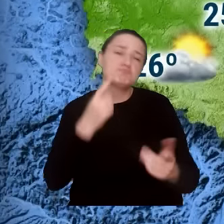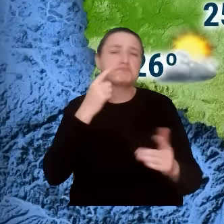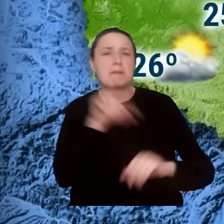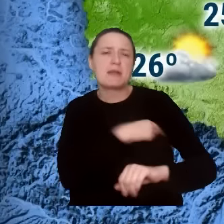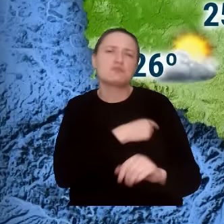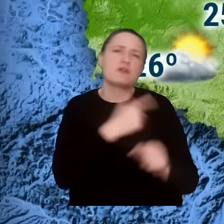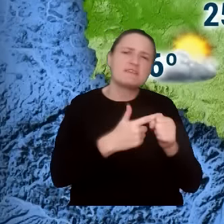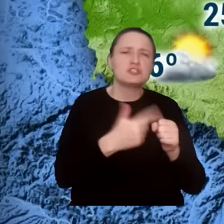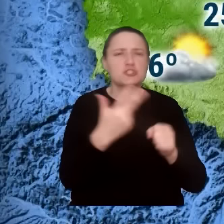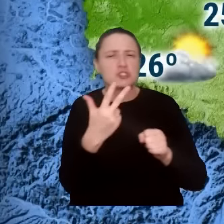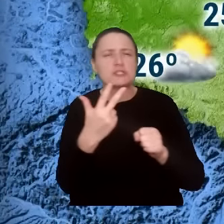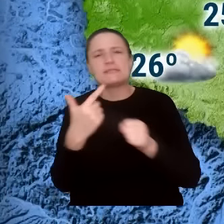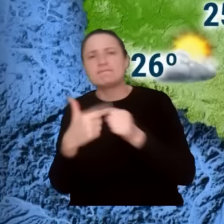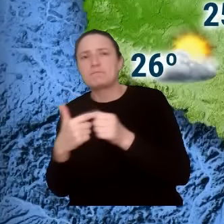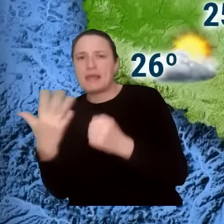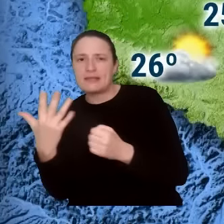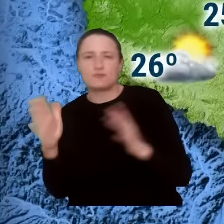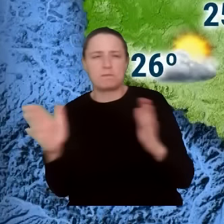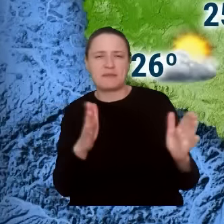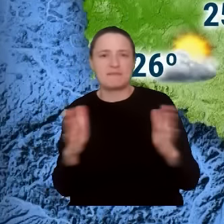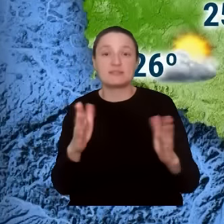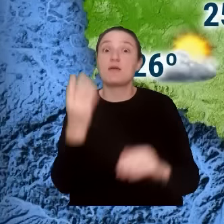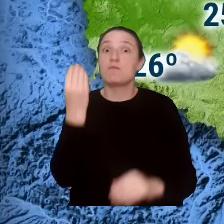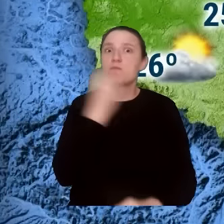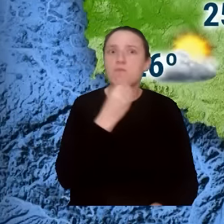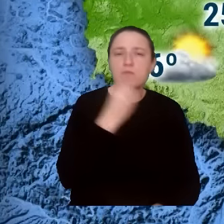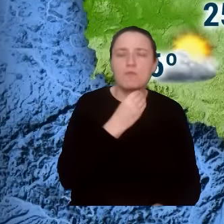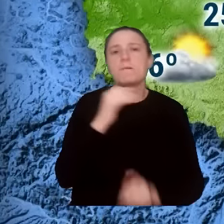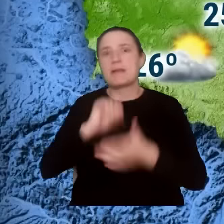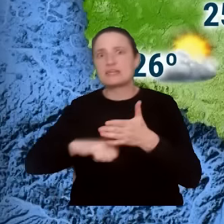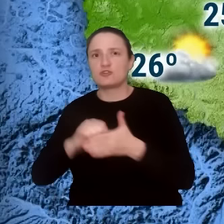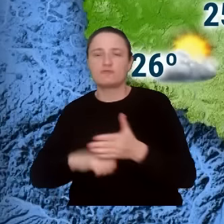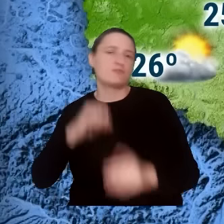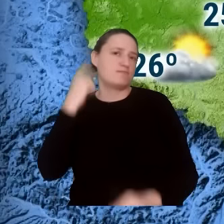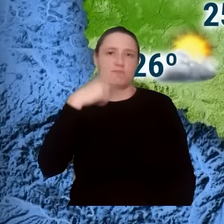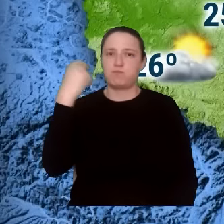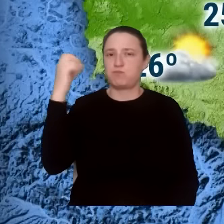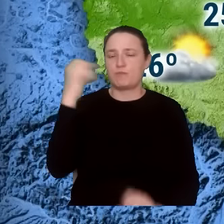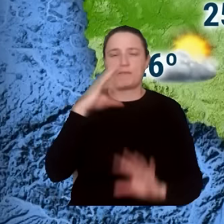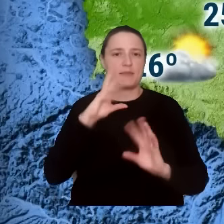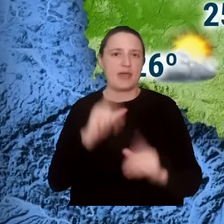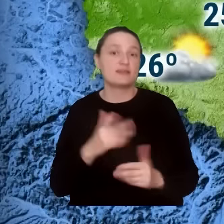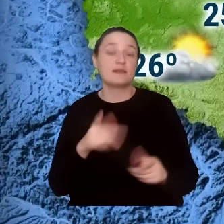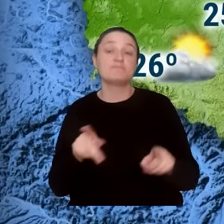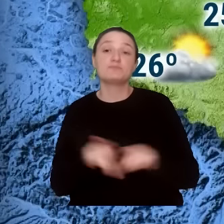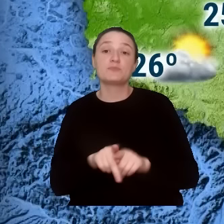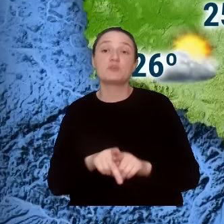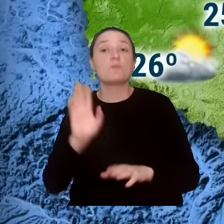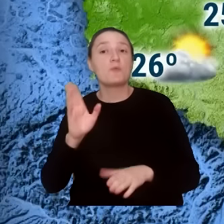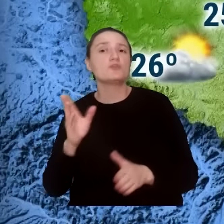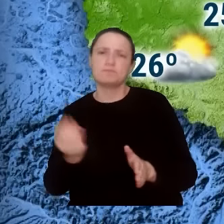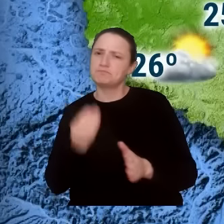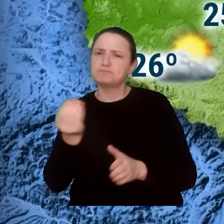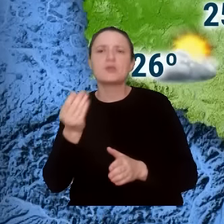23-25 stopni. Pogodnie, szczególnie na Pomorzu i na Mazowszu. W piątek trochę więcej chmur, ale wciąż na niebie będzie gościć słońce. Na termometrach